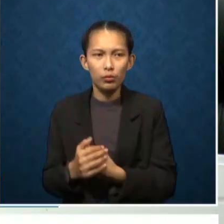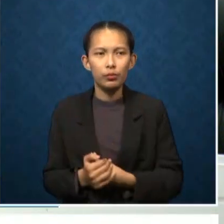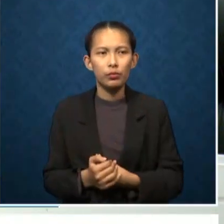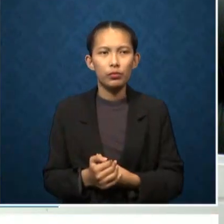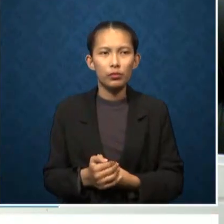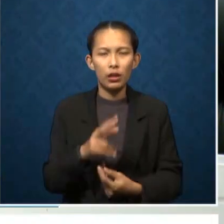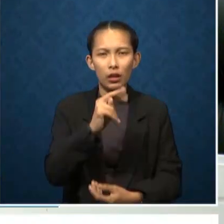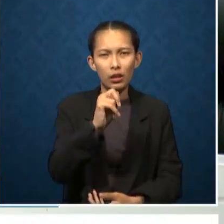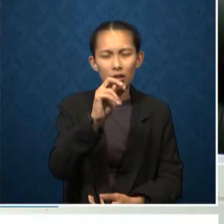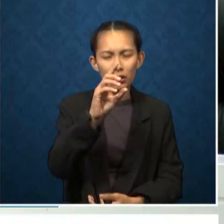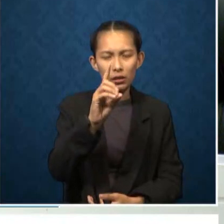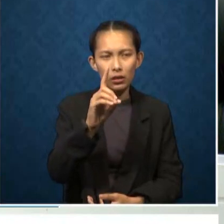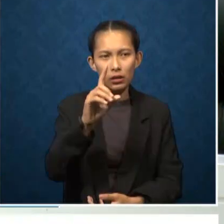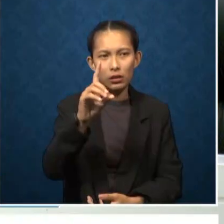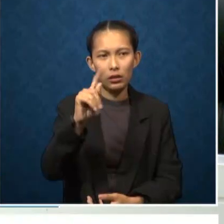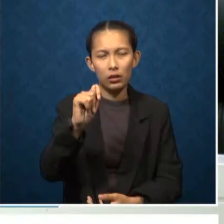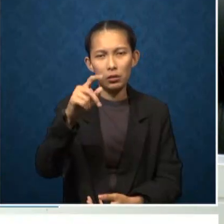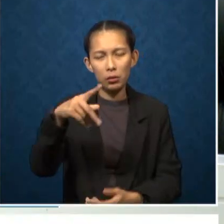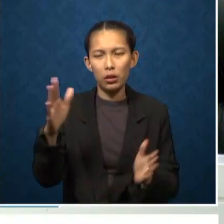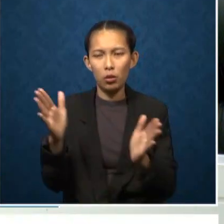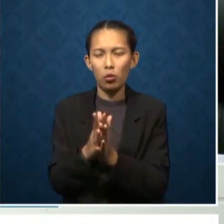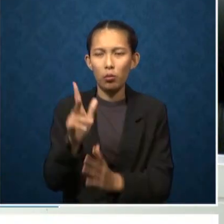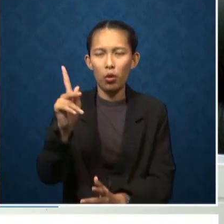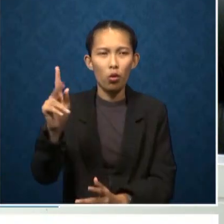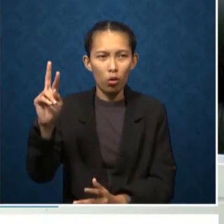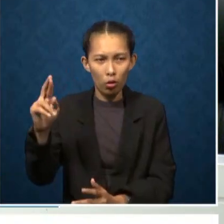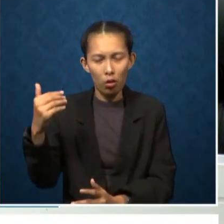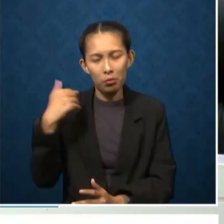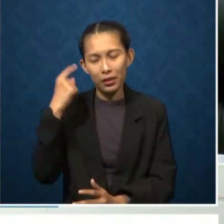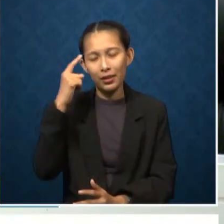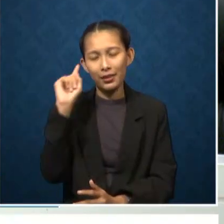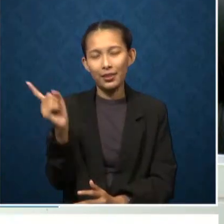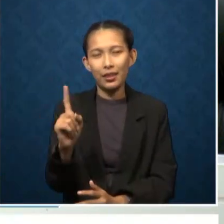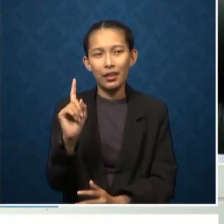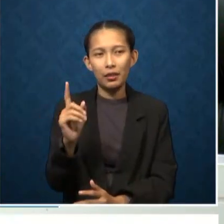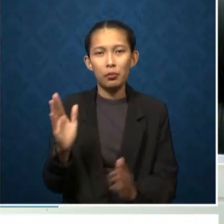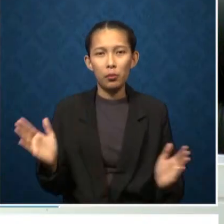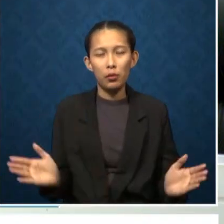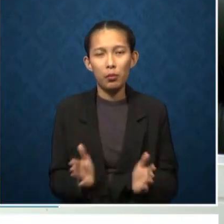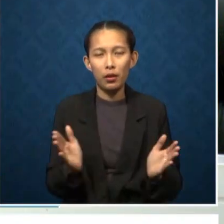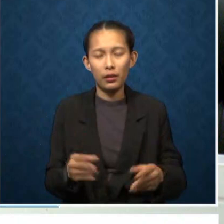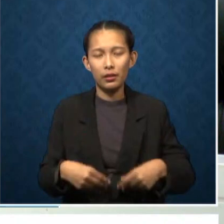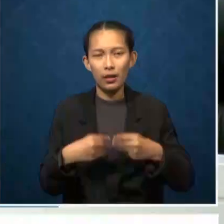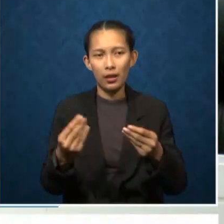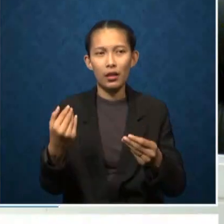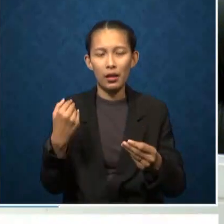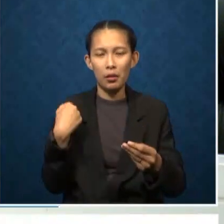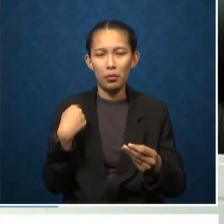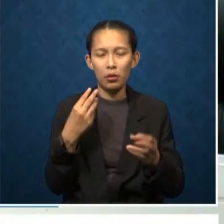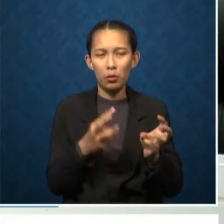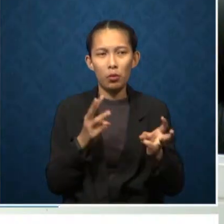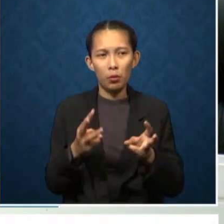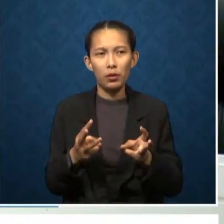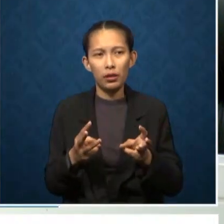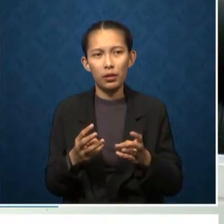NDTP ร่วมกับทางกกร.นะคะที่จะขับเคลื่อนให้เกิดการมีแพลตฟอร์มที่รองรับการนำเข้